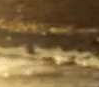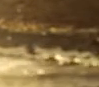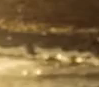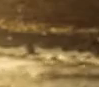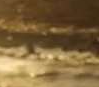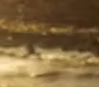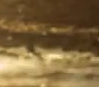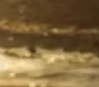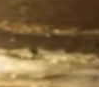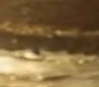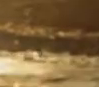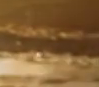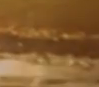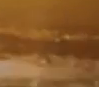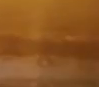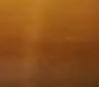al-Buxoriy.